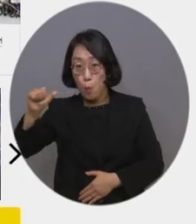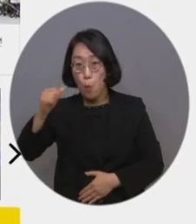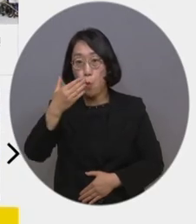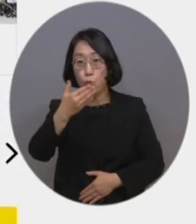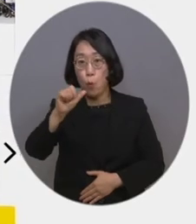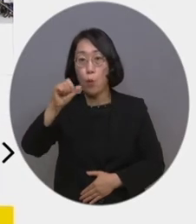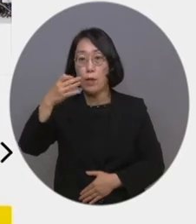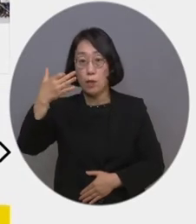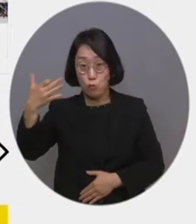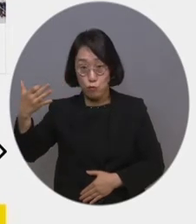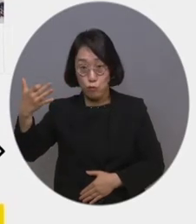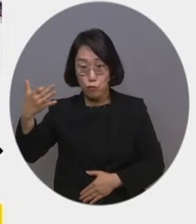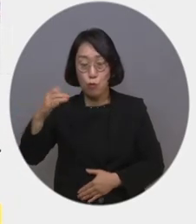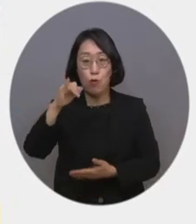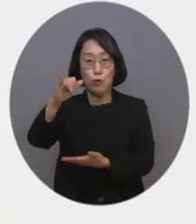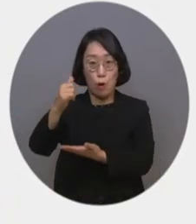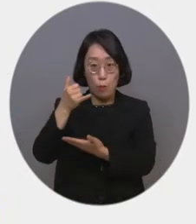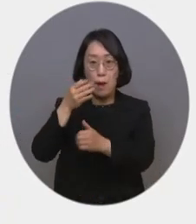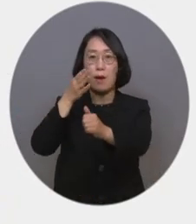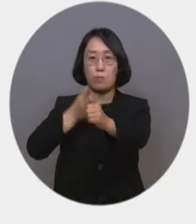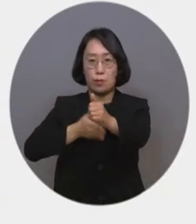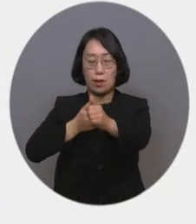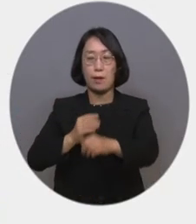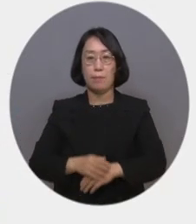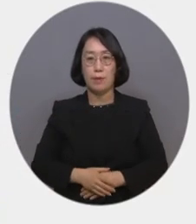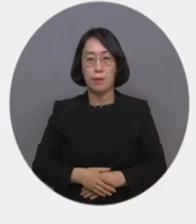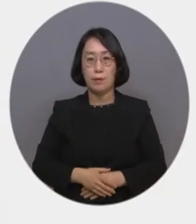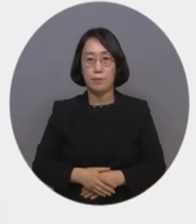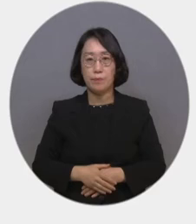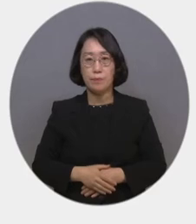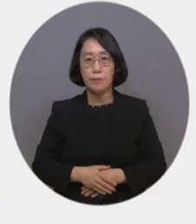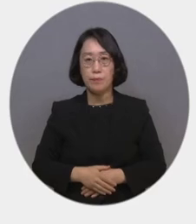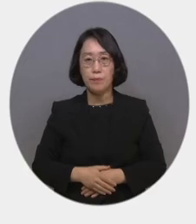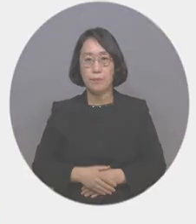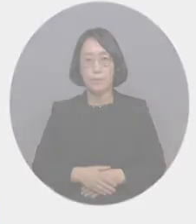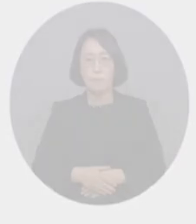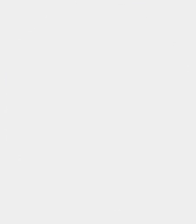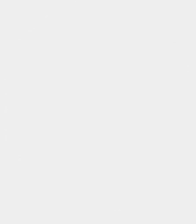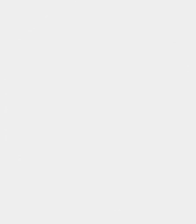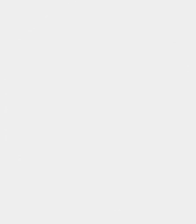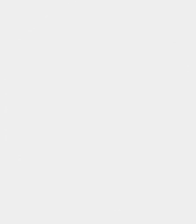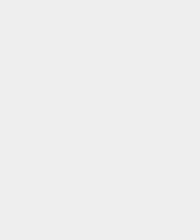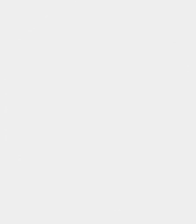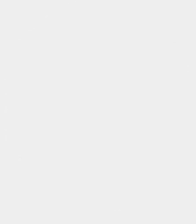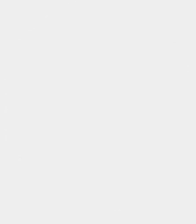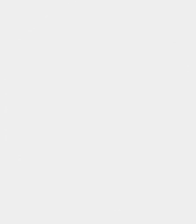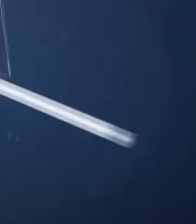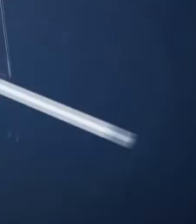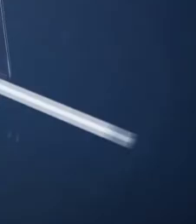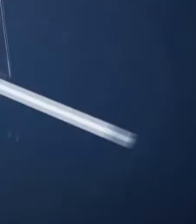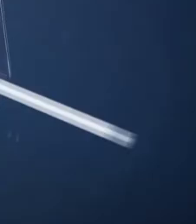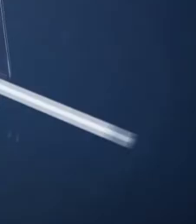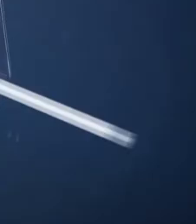전화번호 02-2655-9519로 많은 제보 바랍니다.